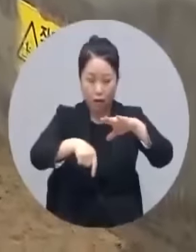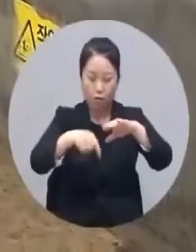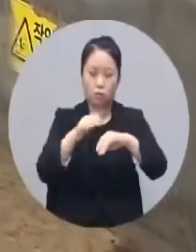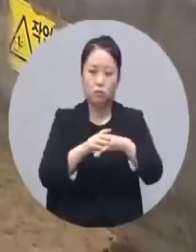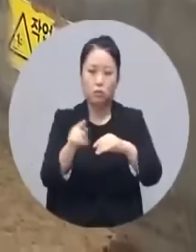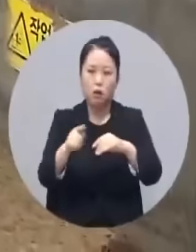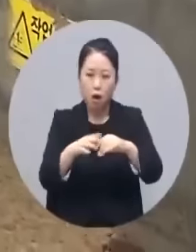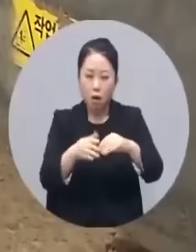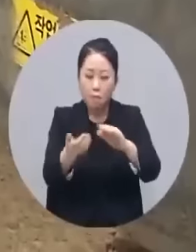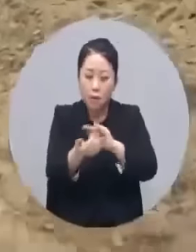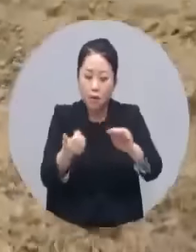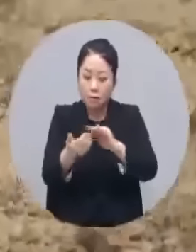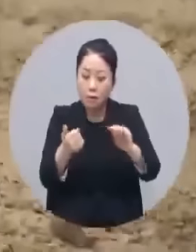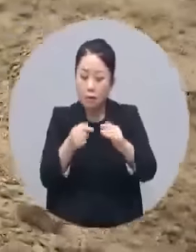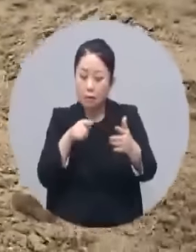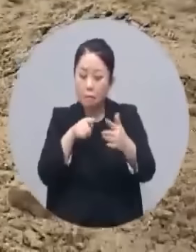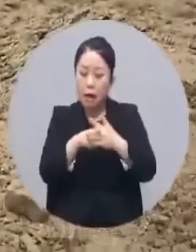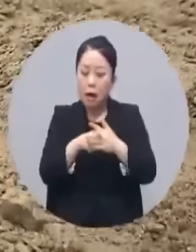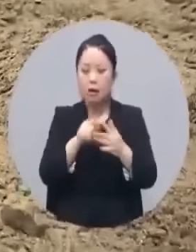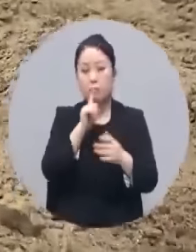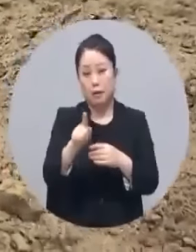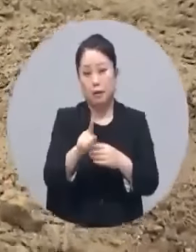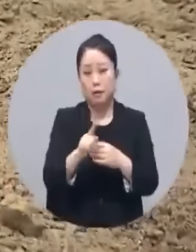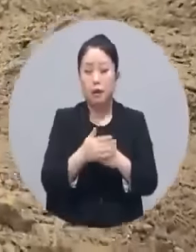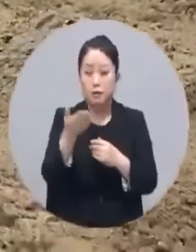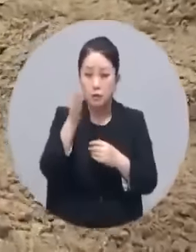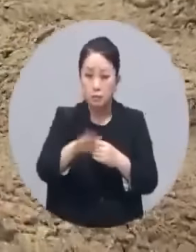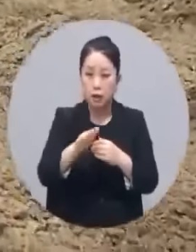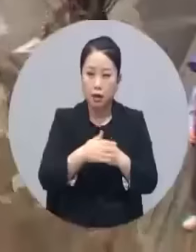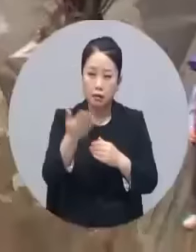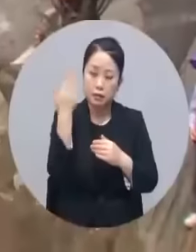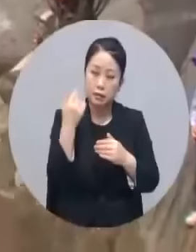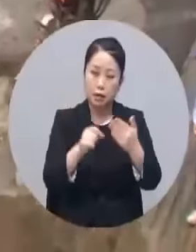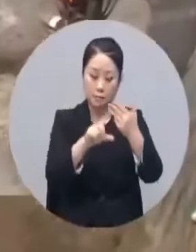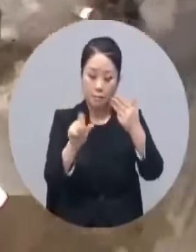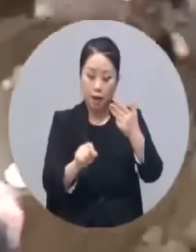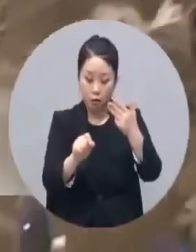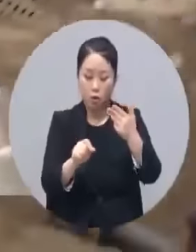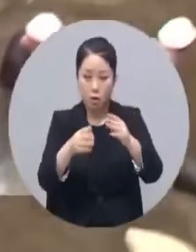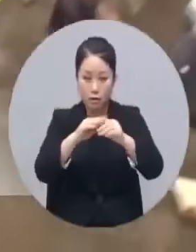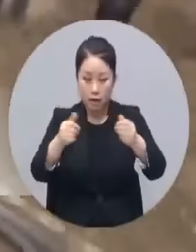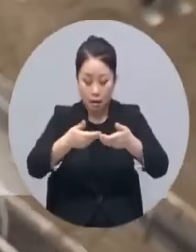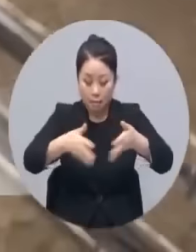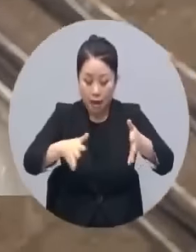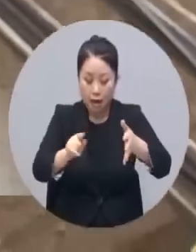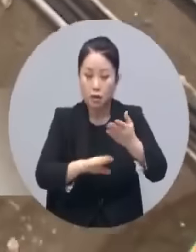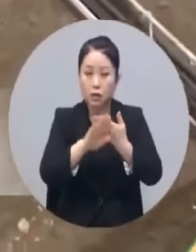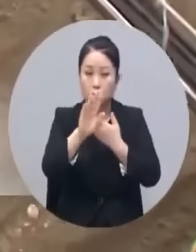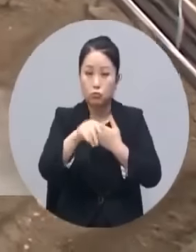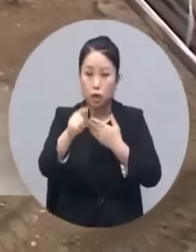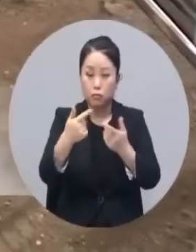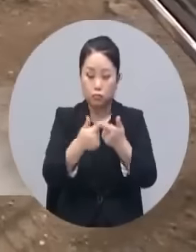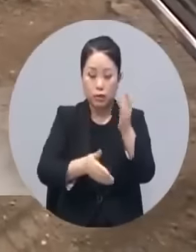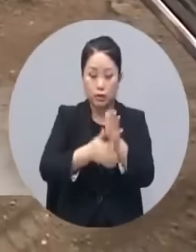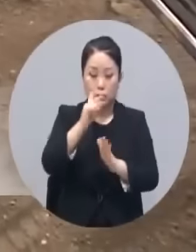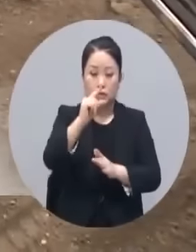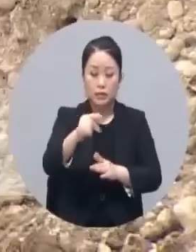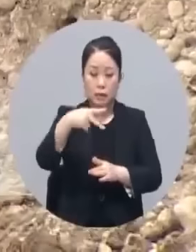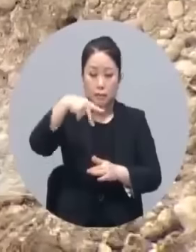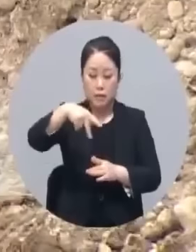집안 치마 가능성을 미리 알아챈다는 것 하지만 지난달 땅 꺼짐 이후 부산시는 이미 이 1대 GP